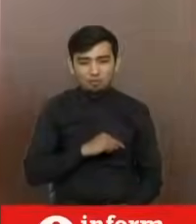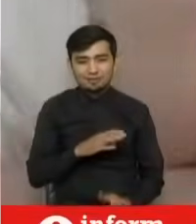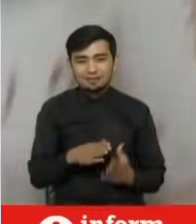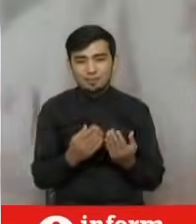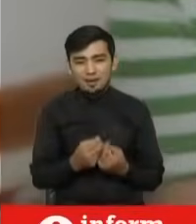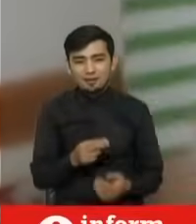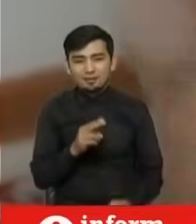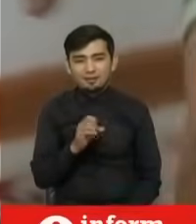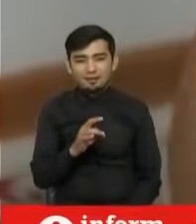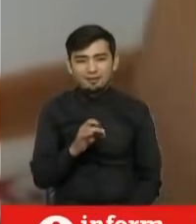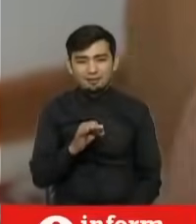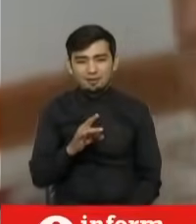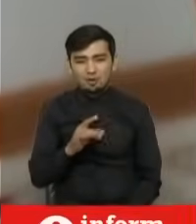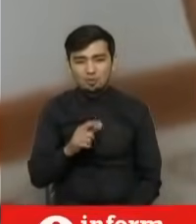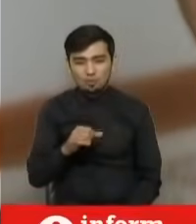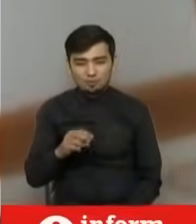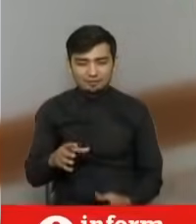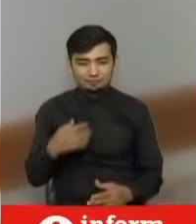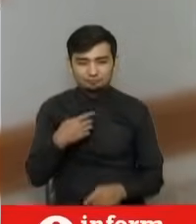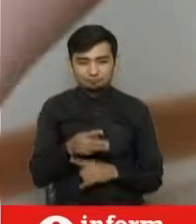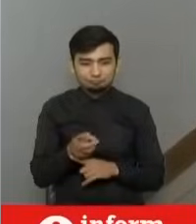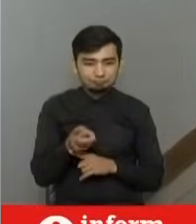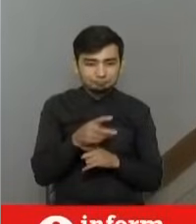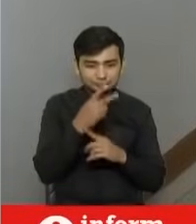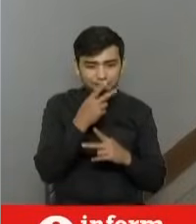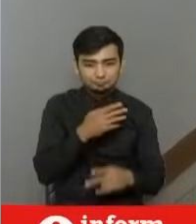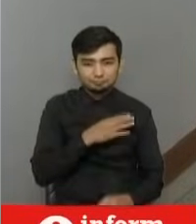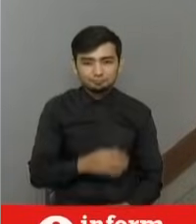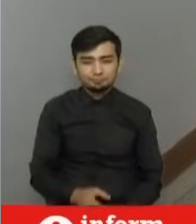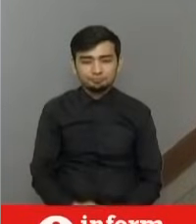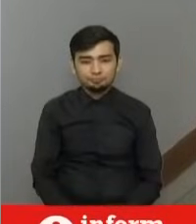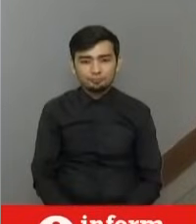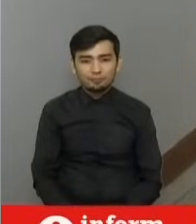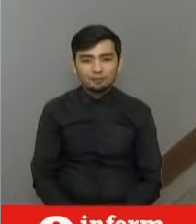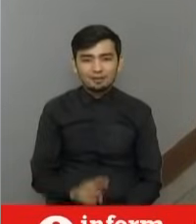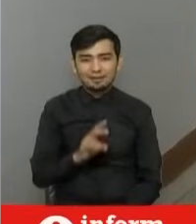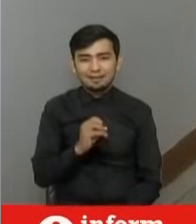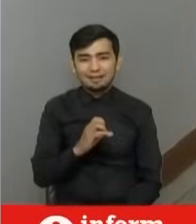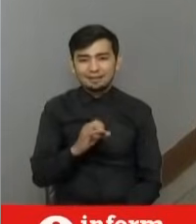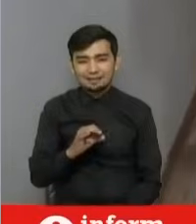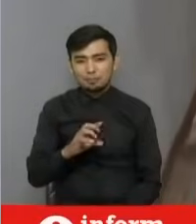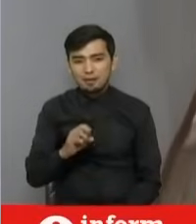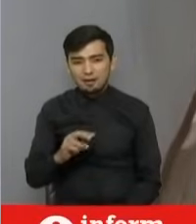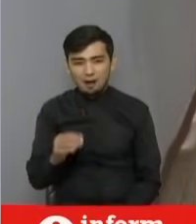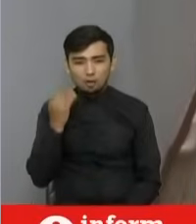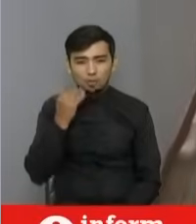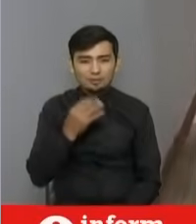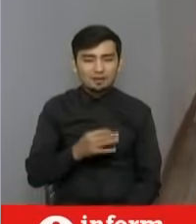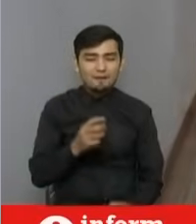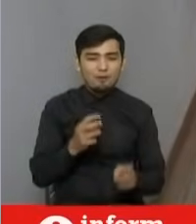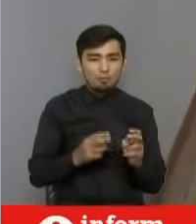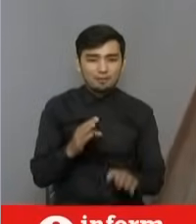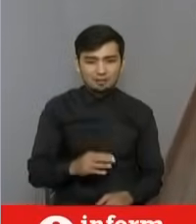побывали побывала наша съёмочная группа не собеля кайро на актюбинском заводе